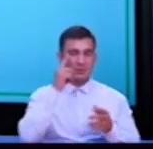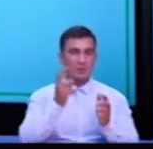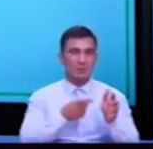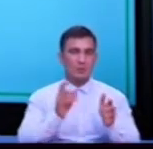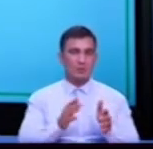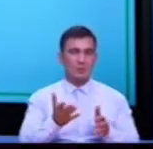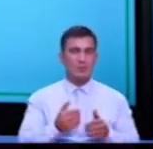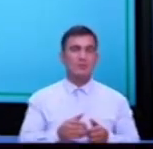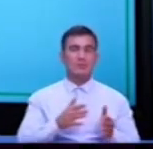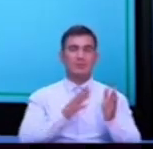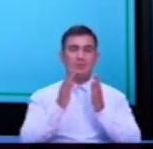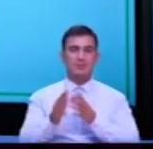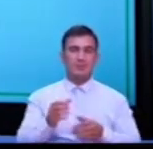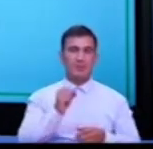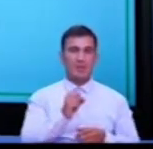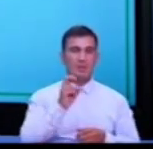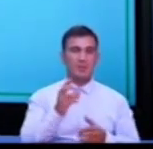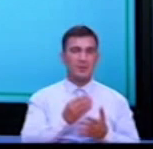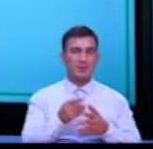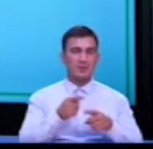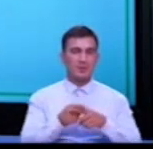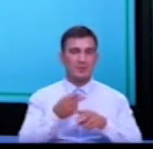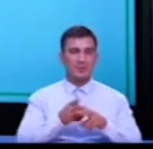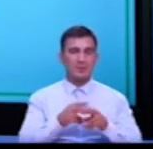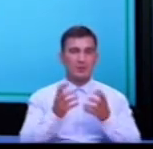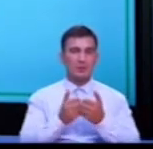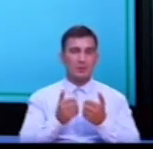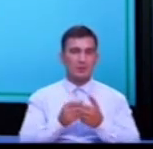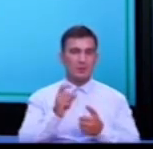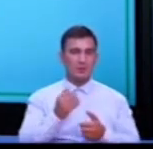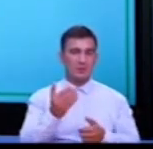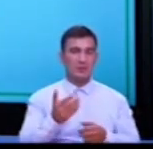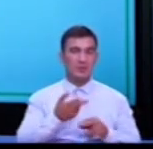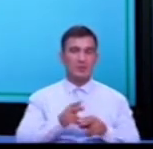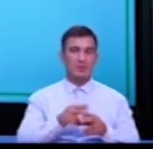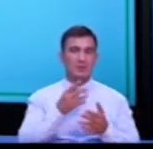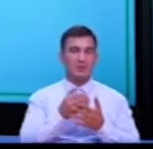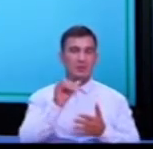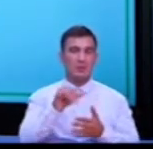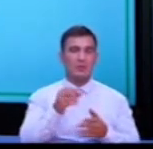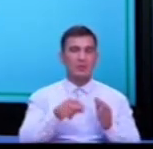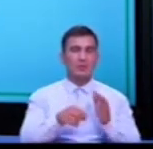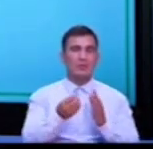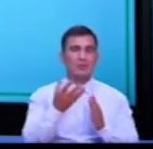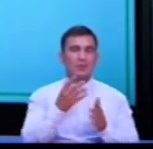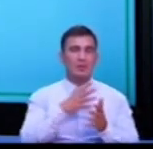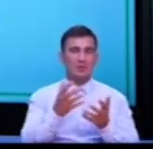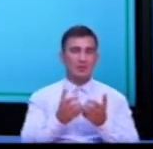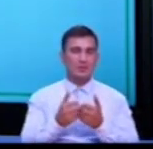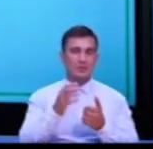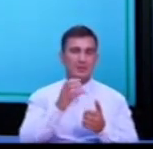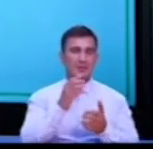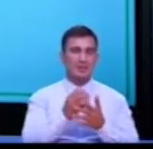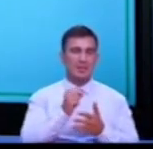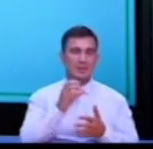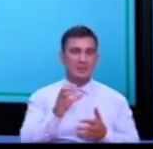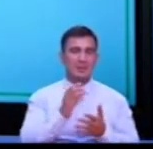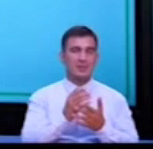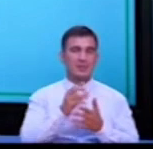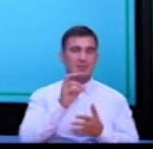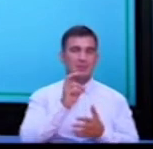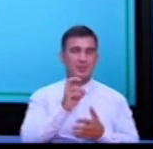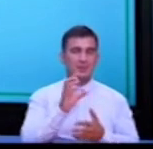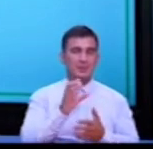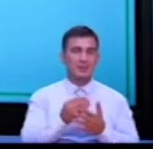aniqlab olamiz. Endi esa AB kesmani hisoblashimiz uchun uzunligini, uni tashkil qilayotgan AC hamda CB kesmalar